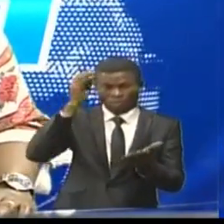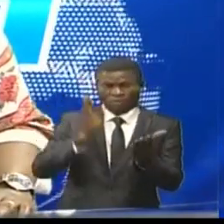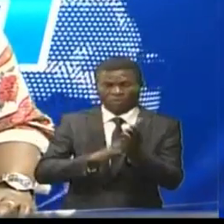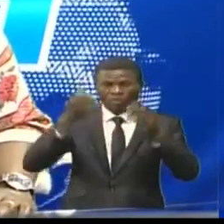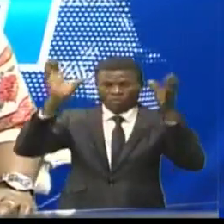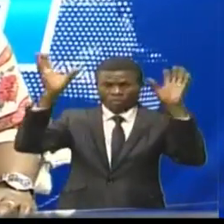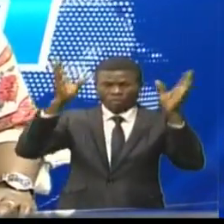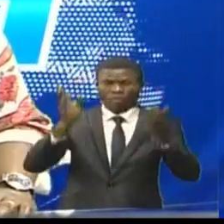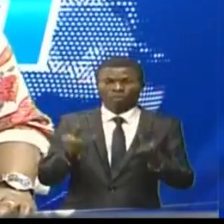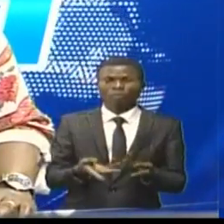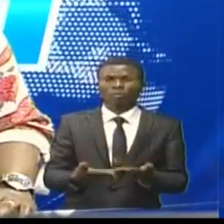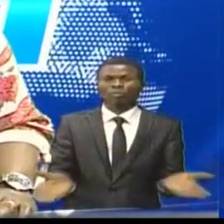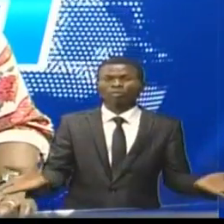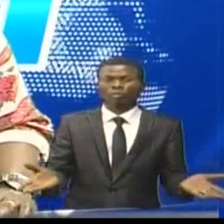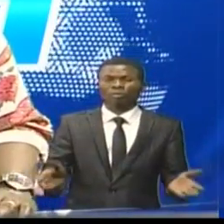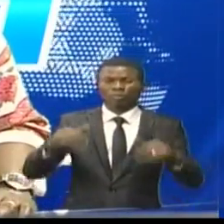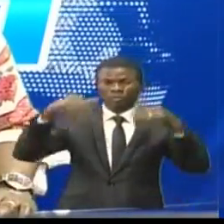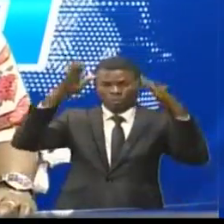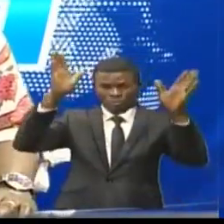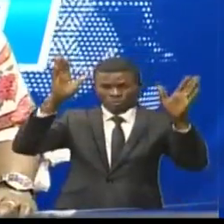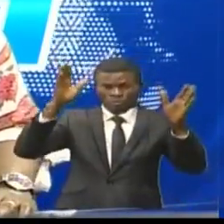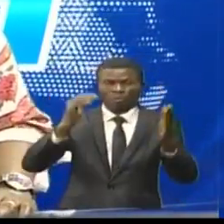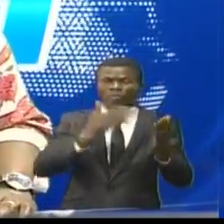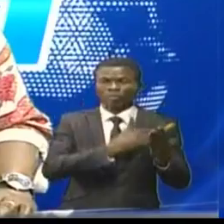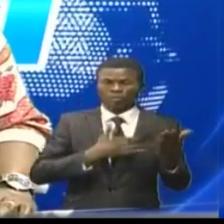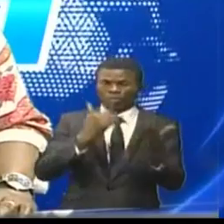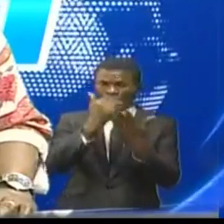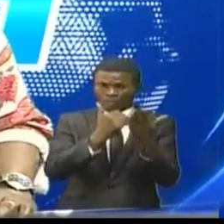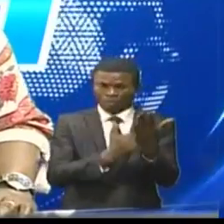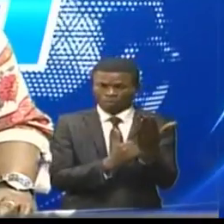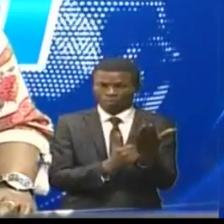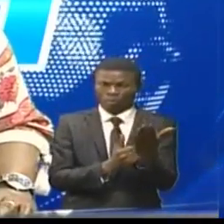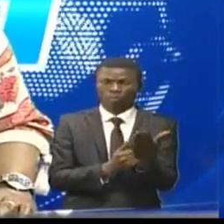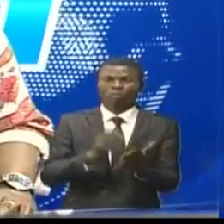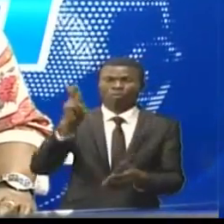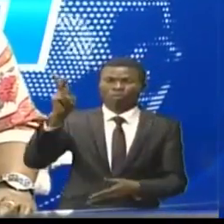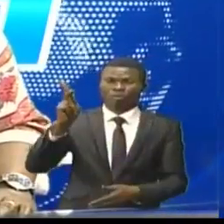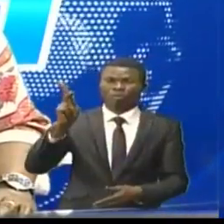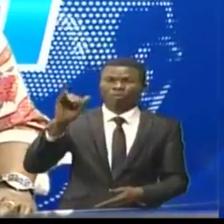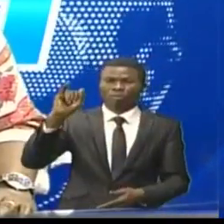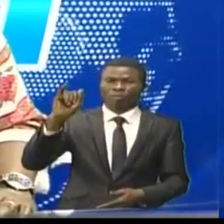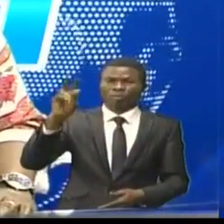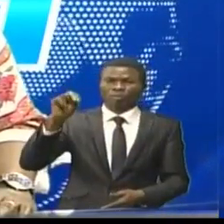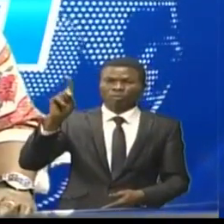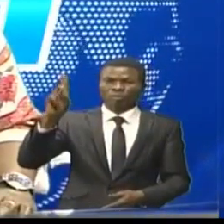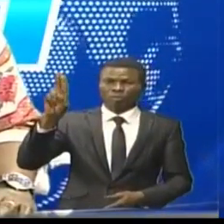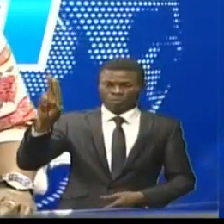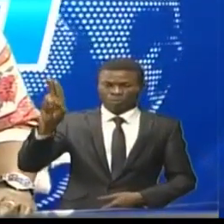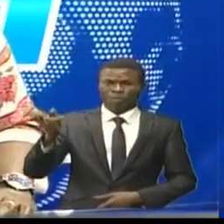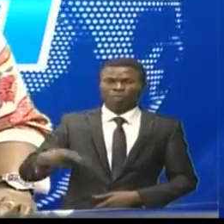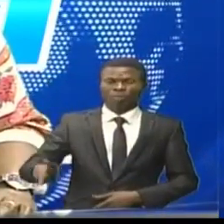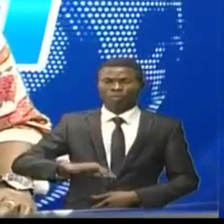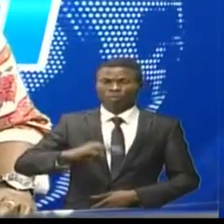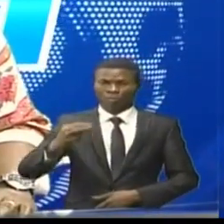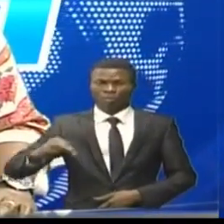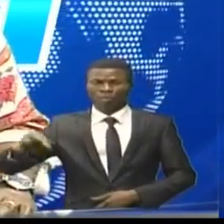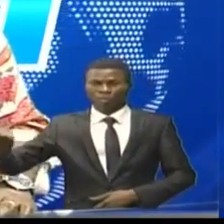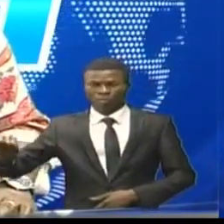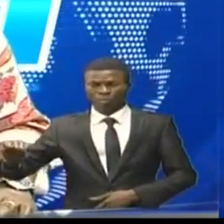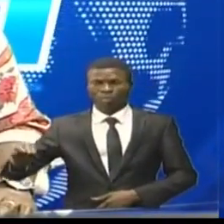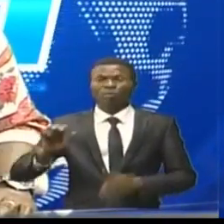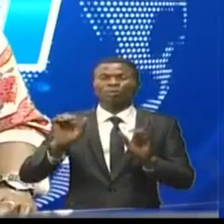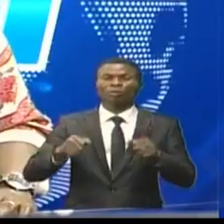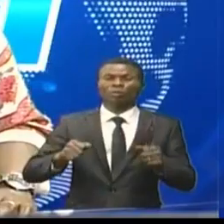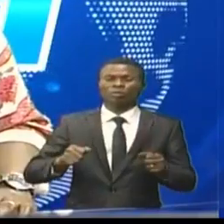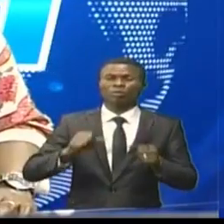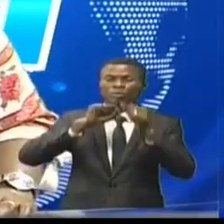maternelle primaire et secondaire seront identifiés et codifiés à Kindu, dans la province du Maniema, et cela sera rendu possible grâce au lancement